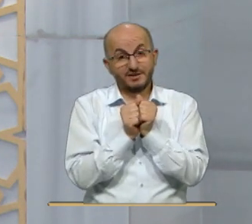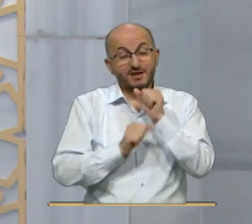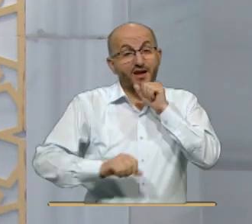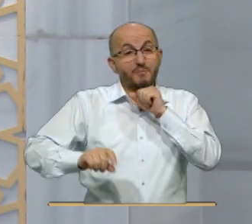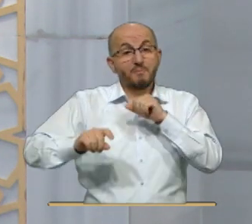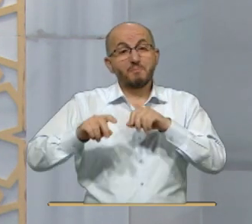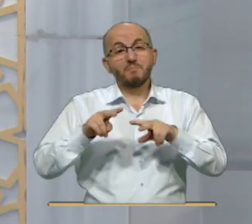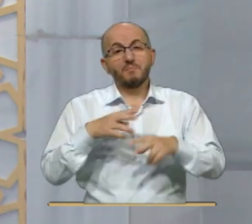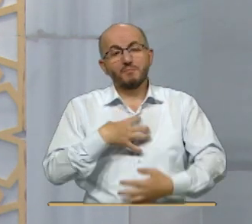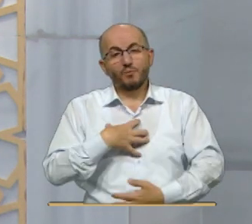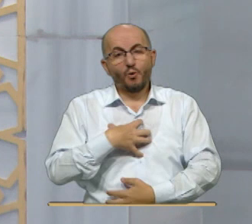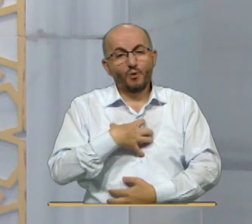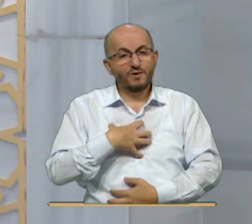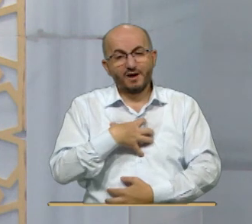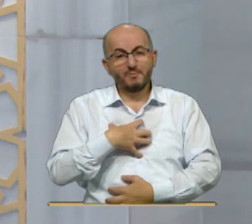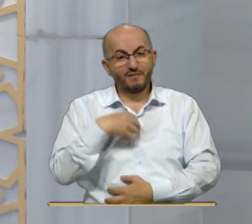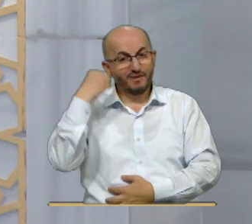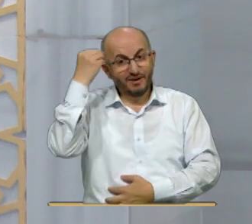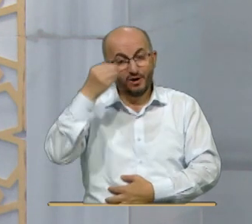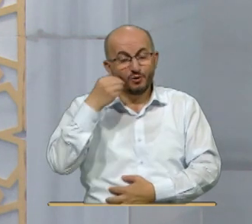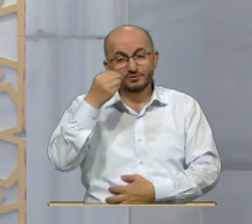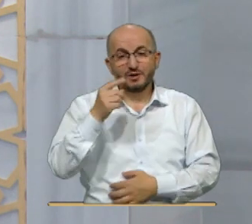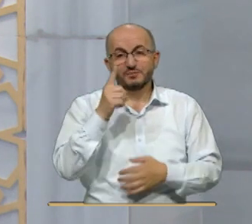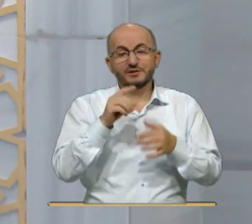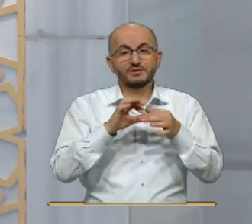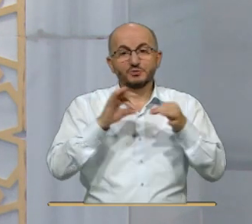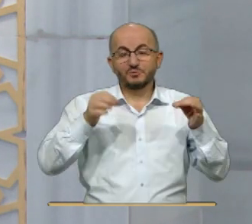Mevlana bir sözünde öyle ifade ediyor. Diyor ki,